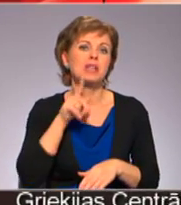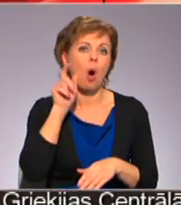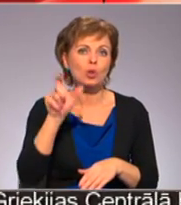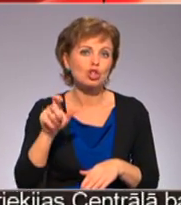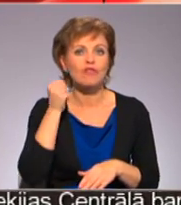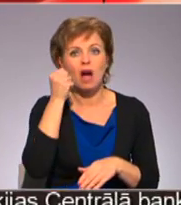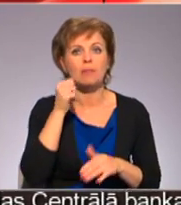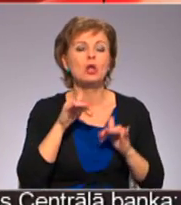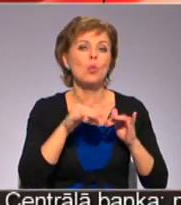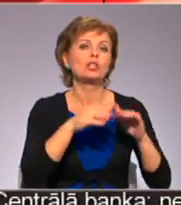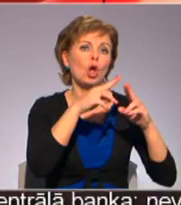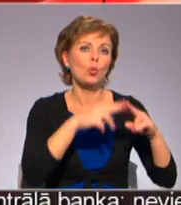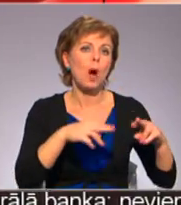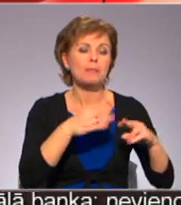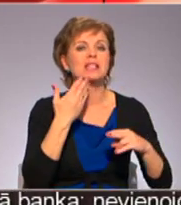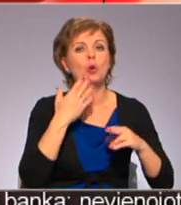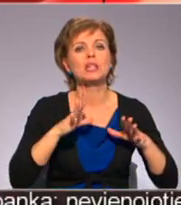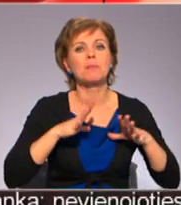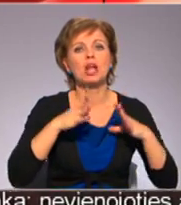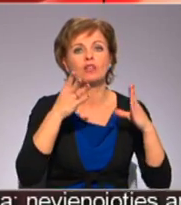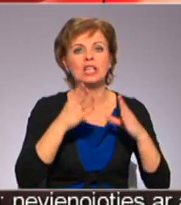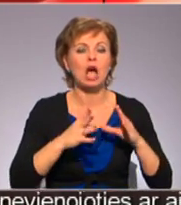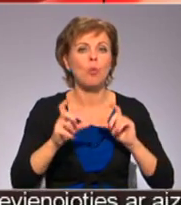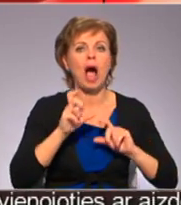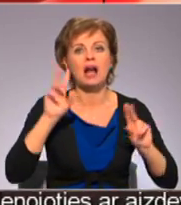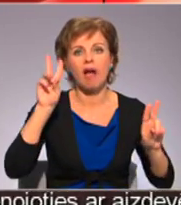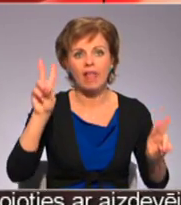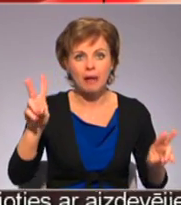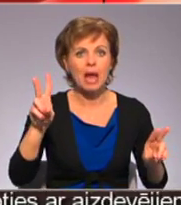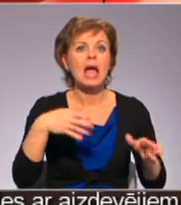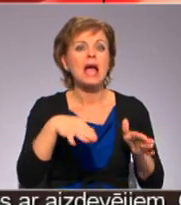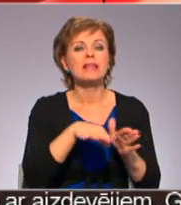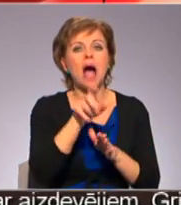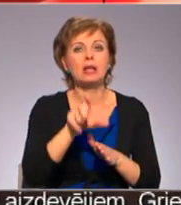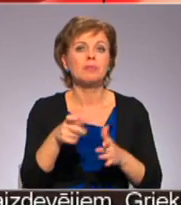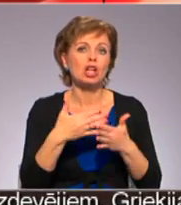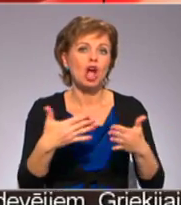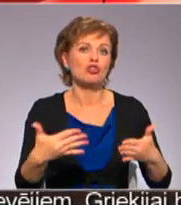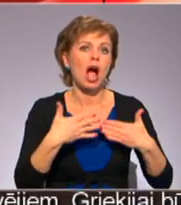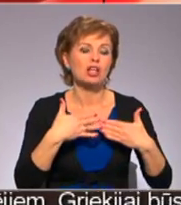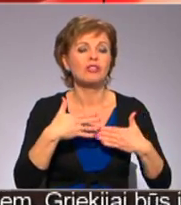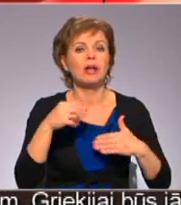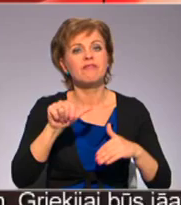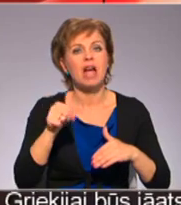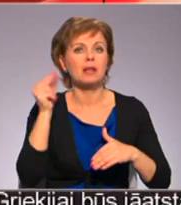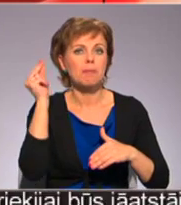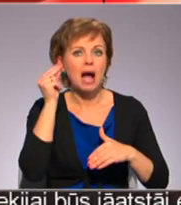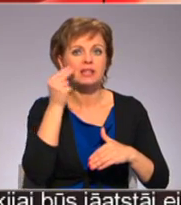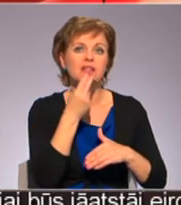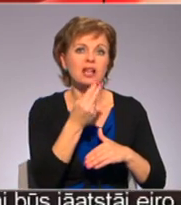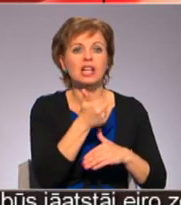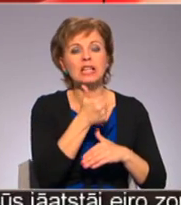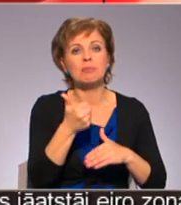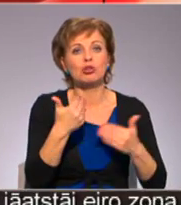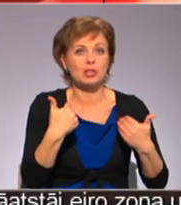Tās dalībnieki dažādu aktivitāšu veidā mācās saskatīt īpašo sevi un citus, iepazīt dažādas kultūras, tiek aicināt domāt par piederību